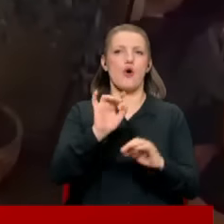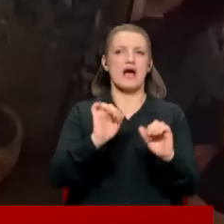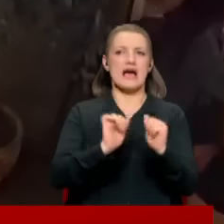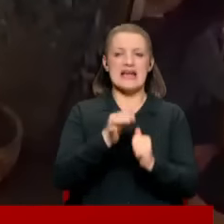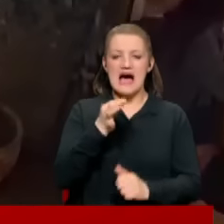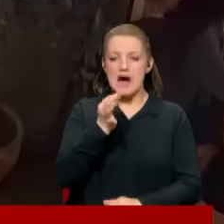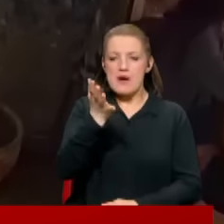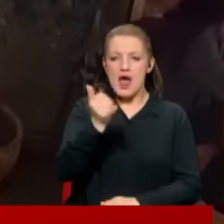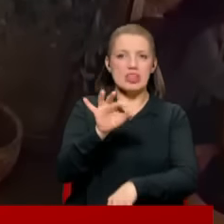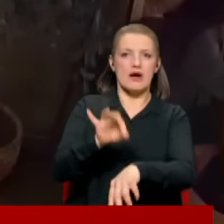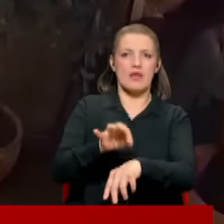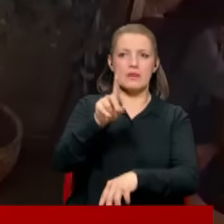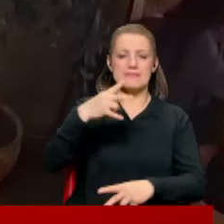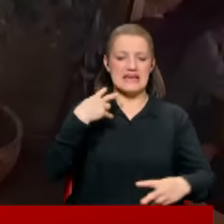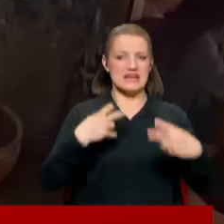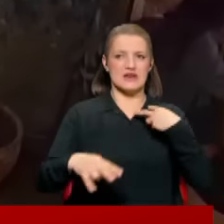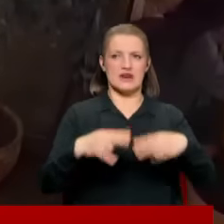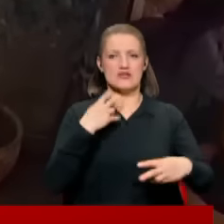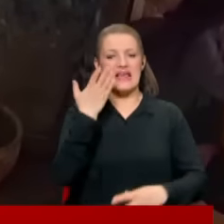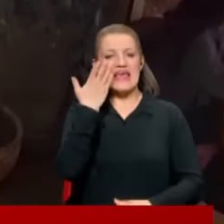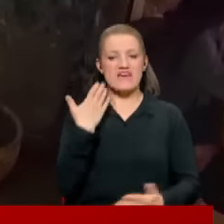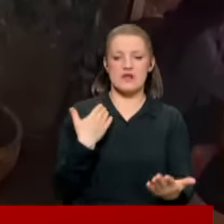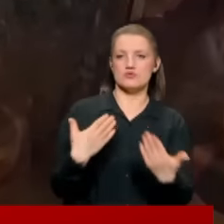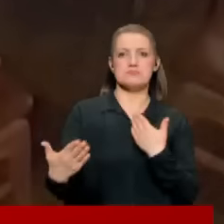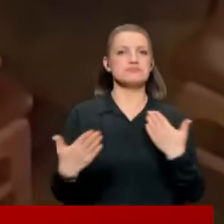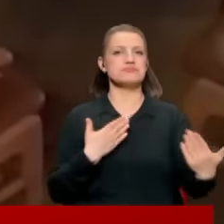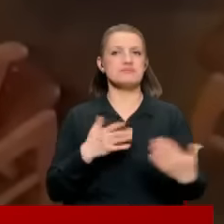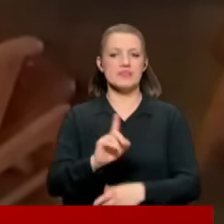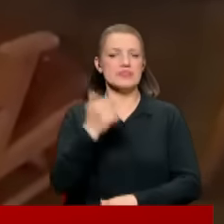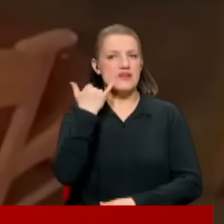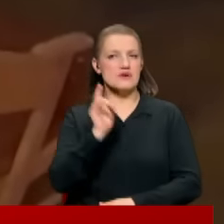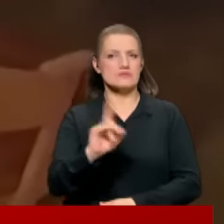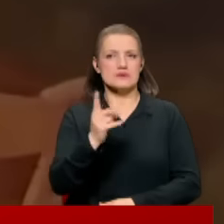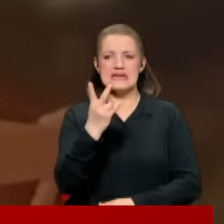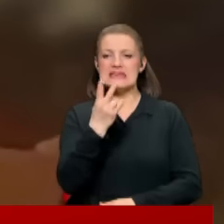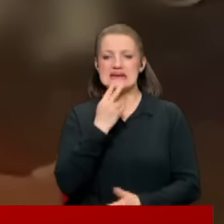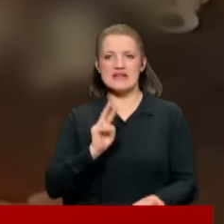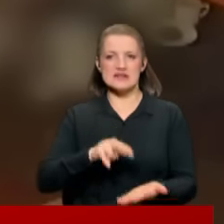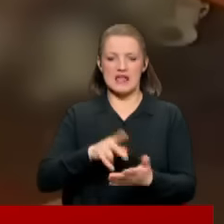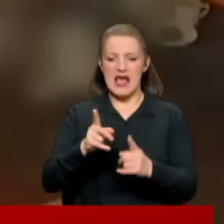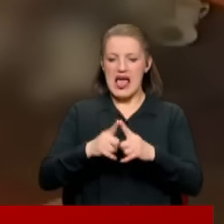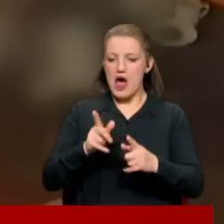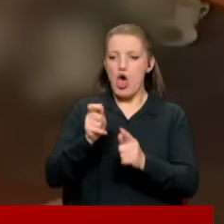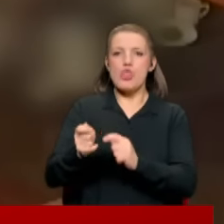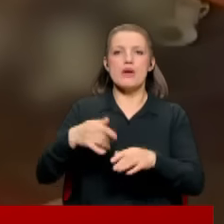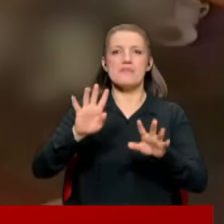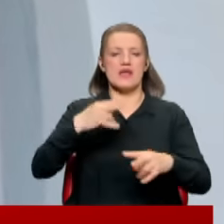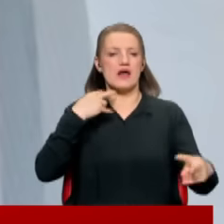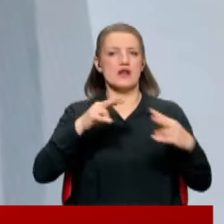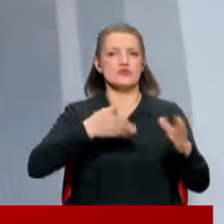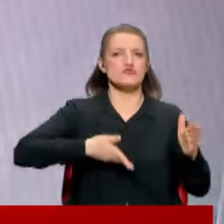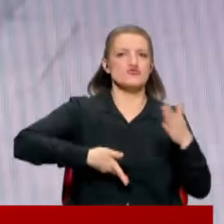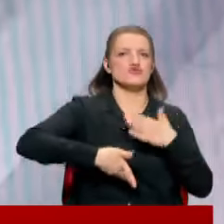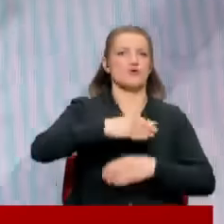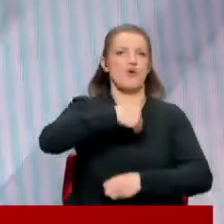kazayı haber aldıkları an. Bir restoranda keyifle sohbet ederken çaldı telefon. İki kadın hesabı bile ödemeden restorandan